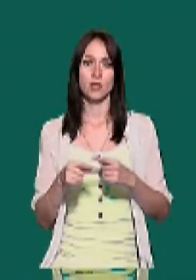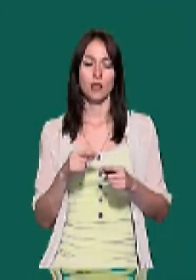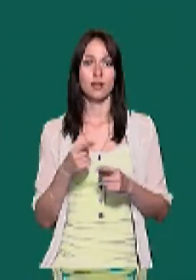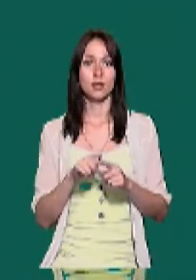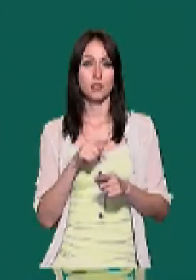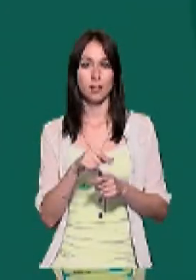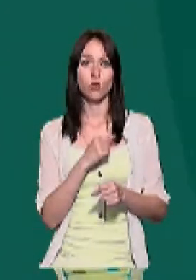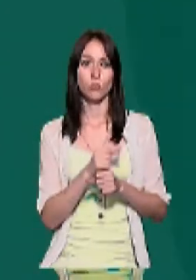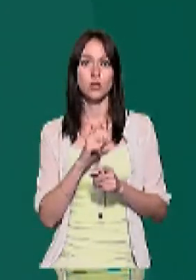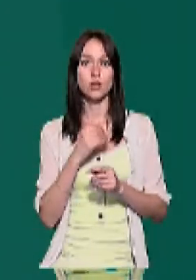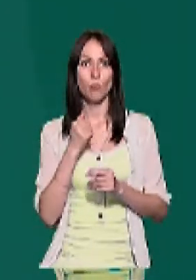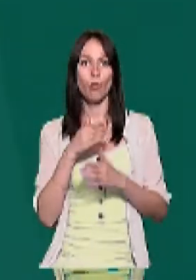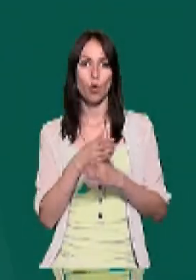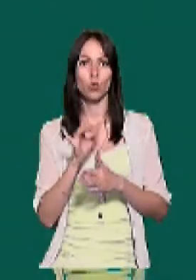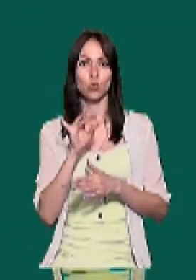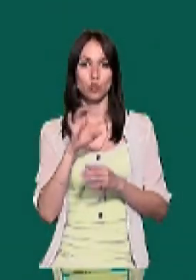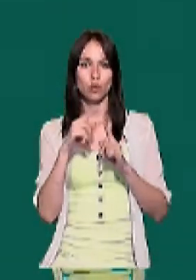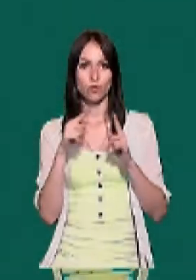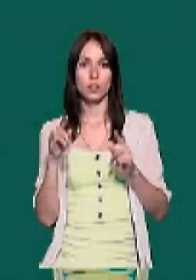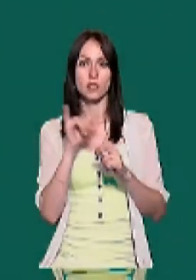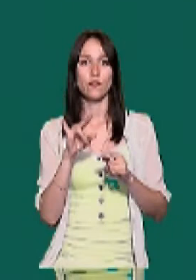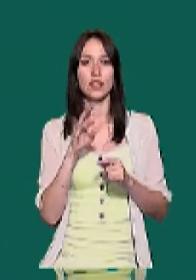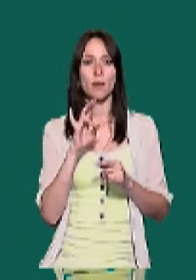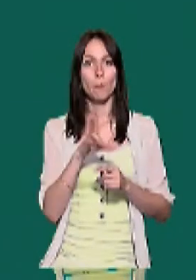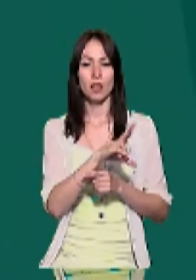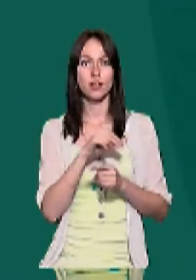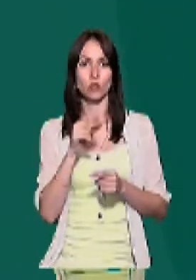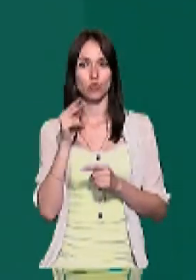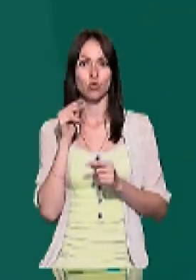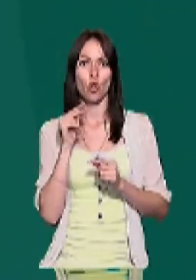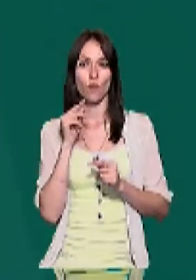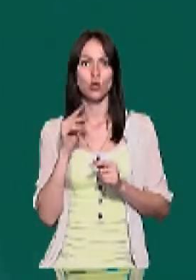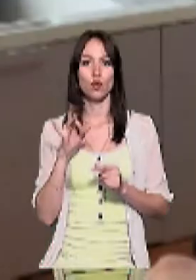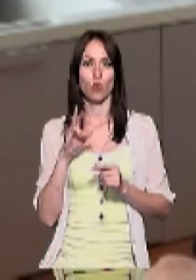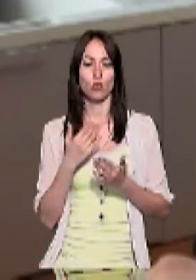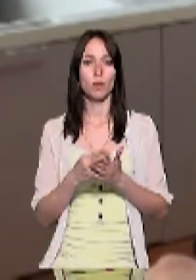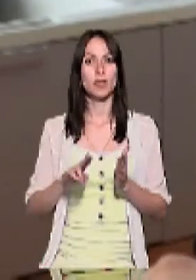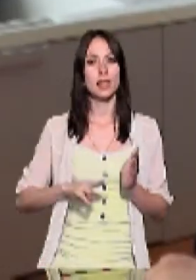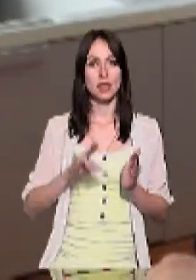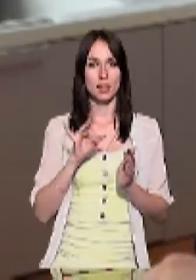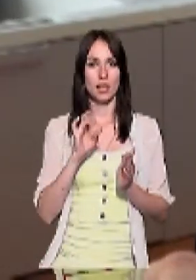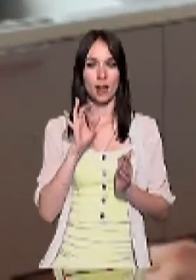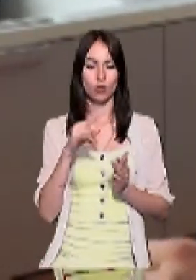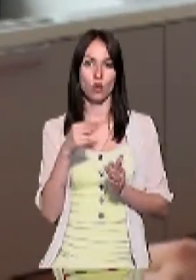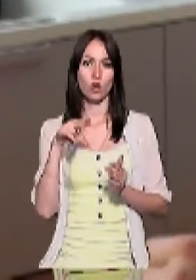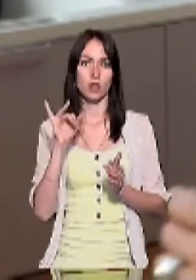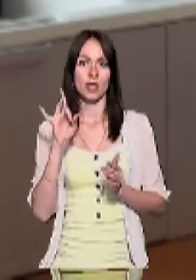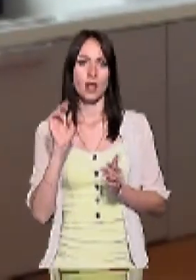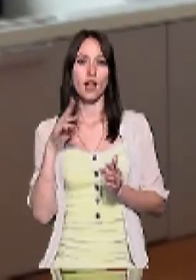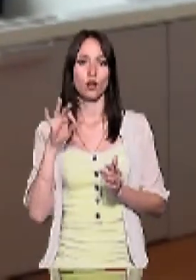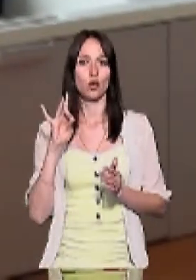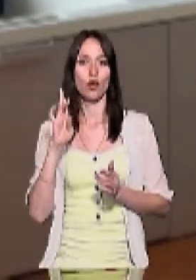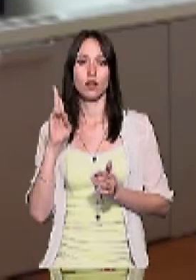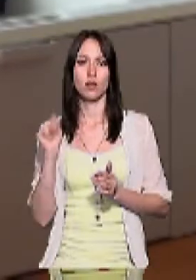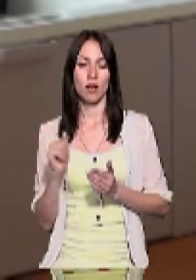Їх утворюють за допомогою суфіксів від іменників чоловічого роду – директор, директорка. Текст нового правопису є в інтернеті